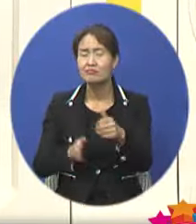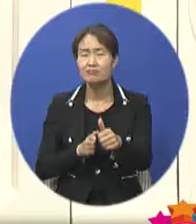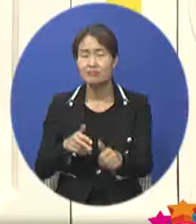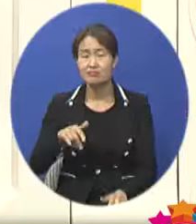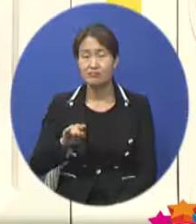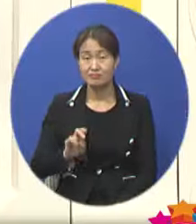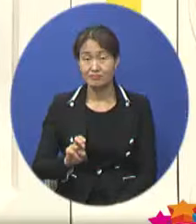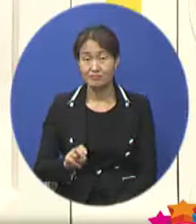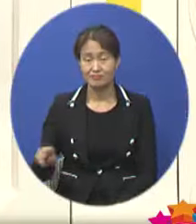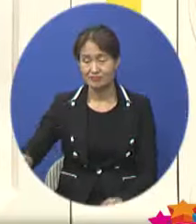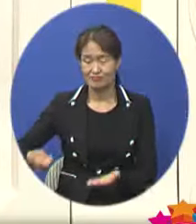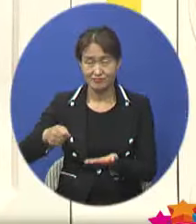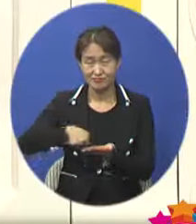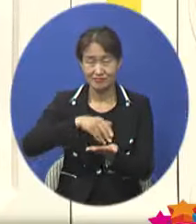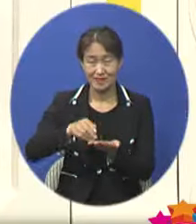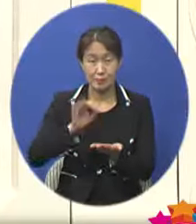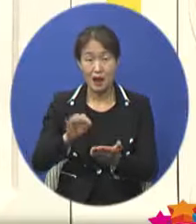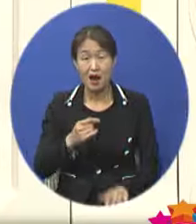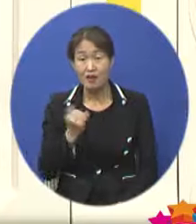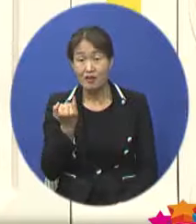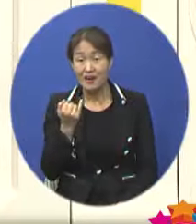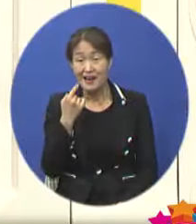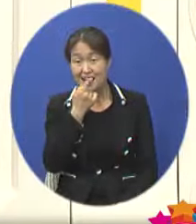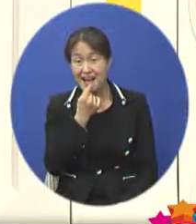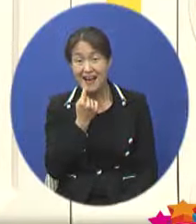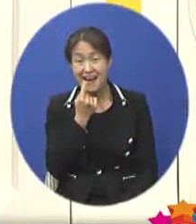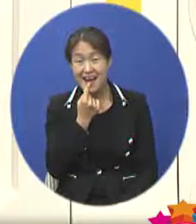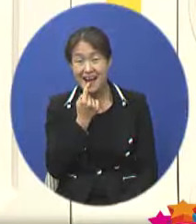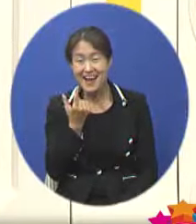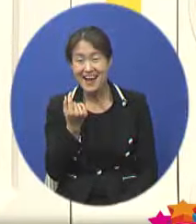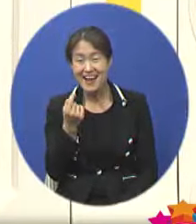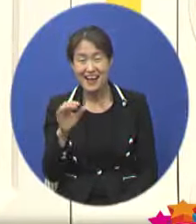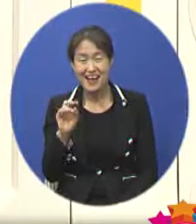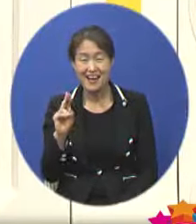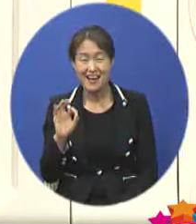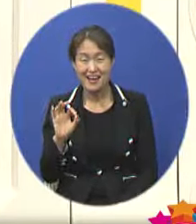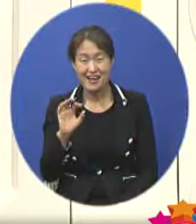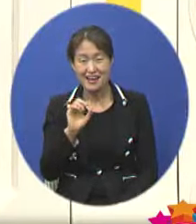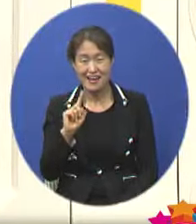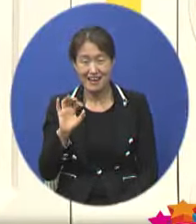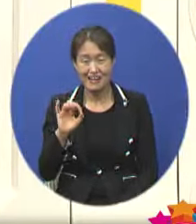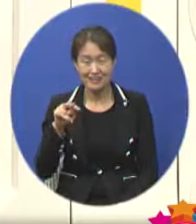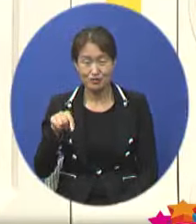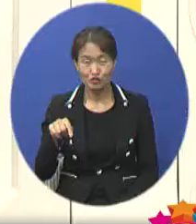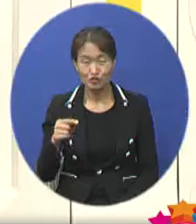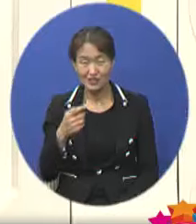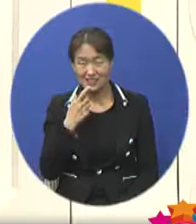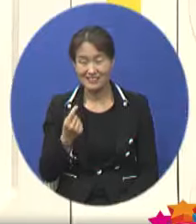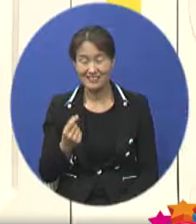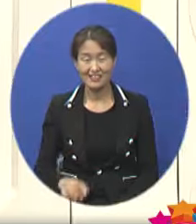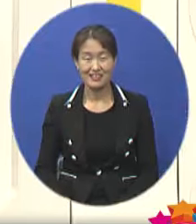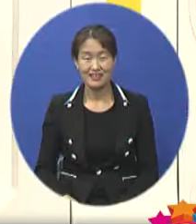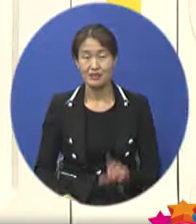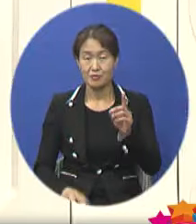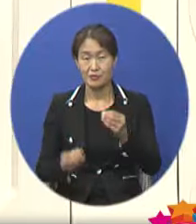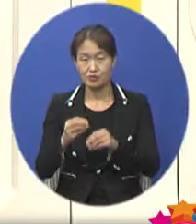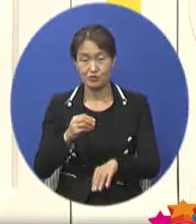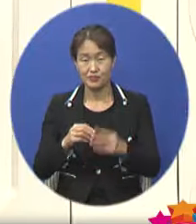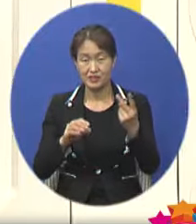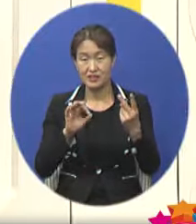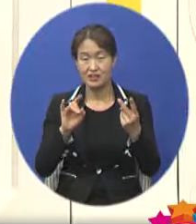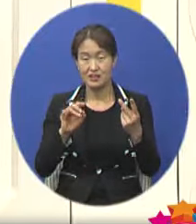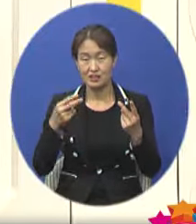잼. 길정아 씨 입술이 딱 그거 같네. 네. 정답 같네. 정답. 자, 보기 드리겠습니다. 1번 만두,